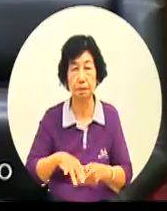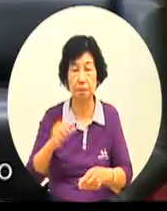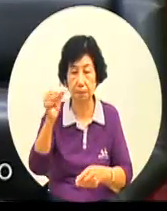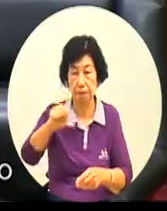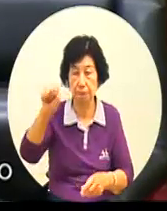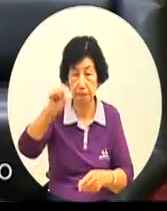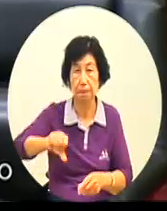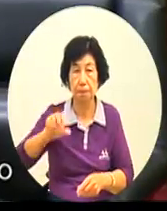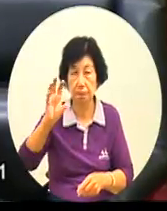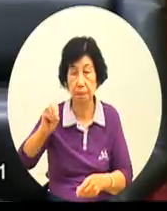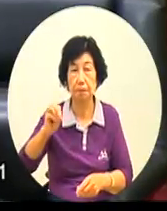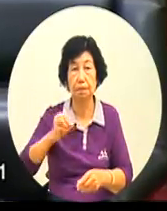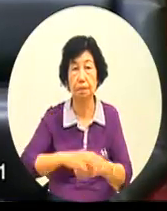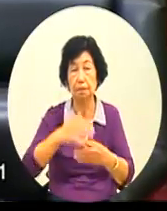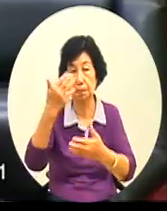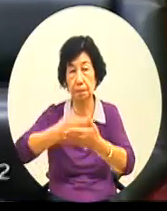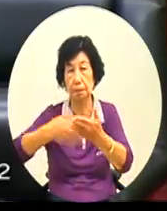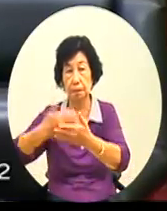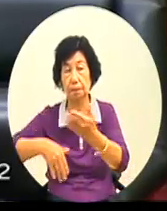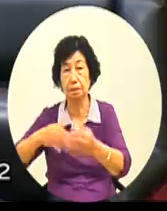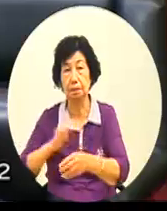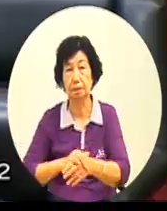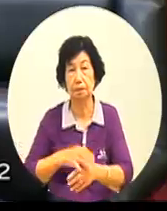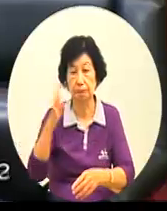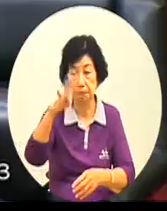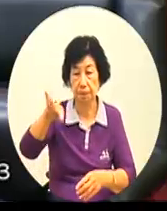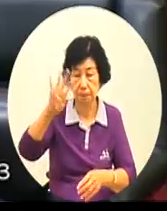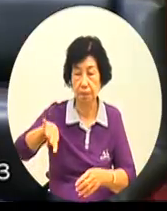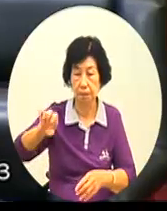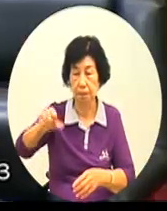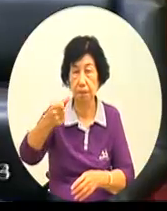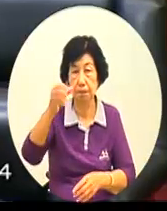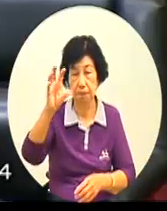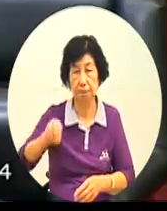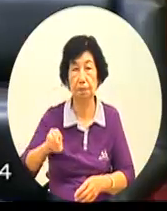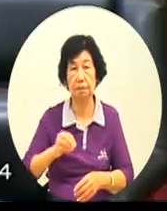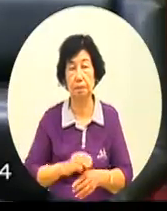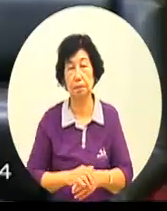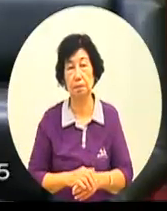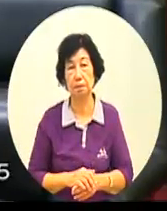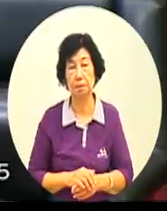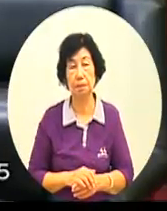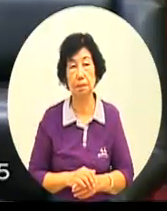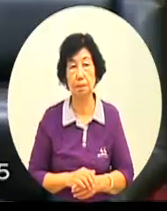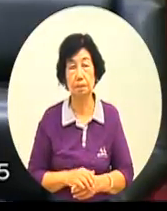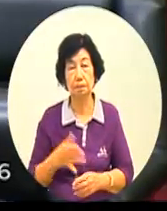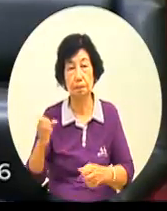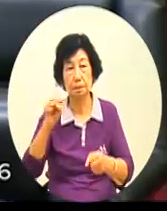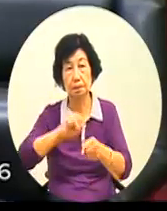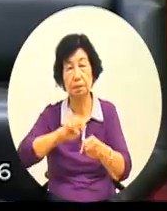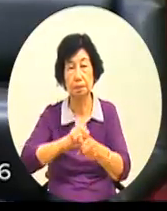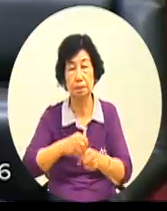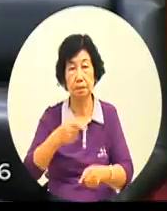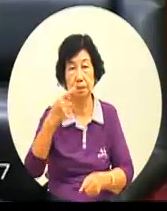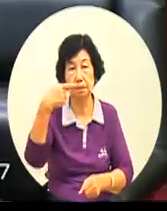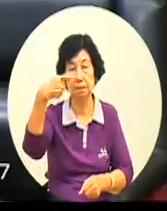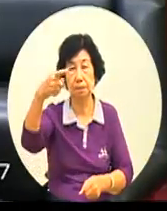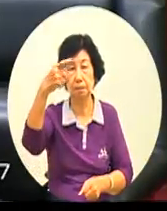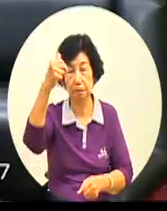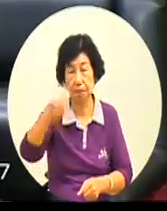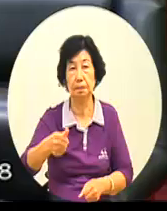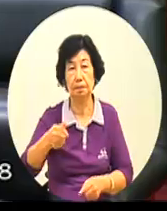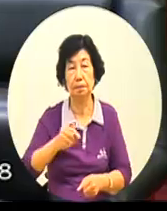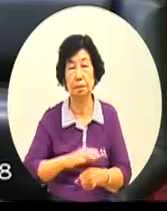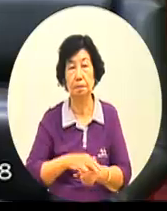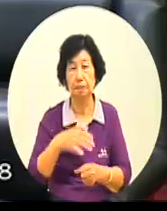为什么会缩减到4500万？我讲过了，能不能增加到1亿？让我们很清